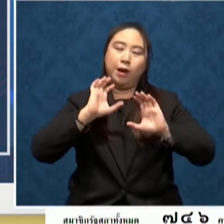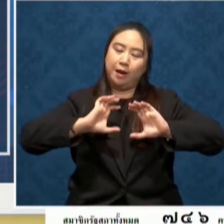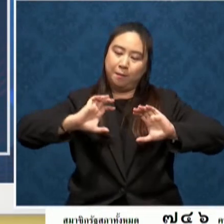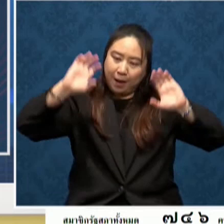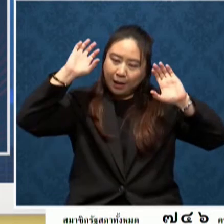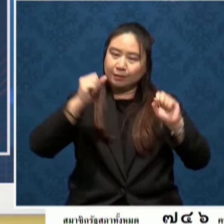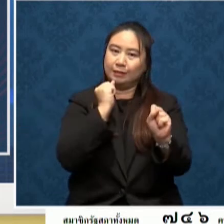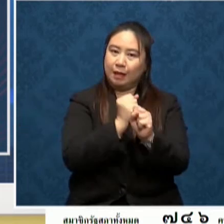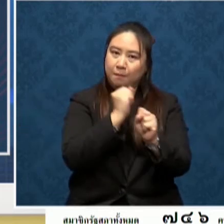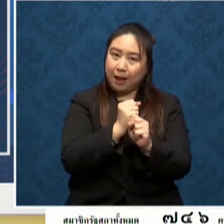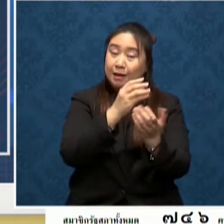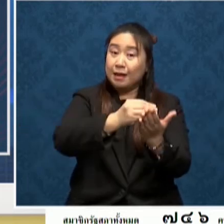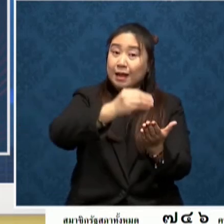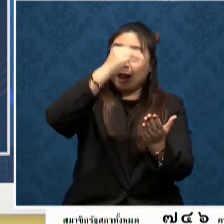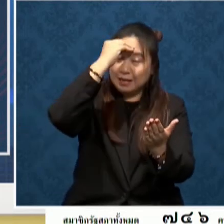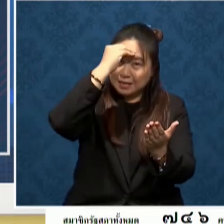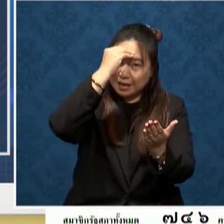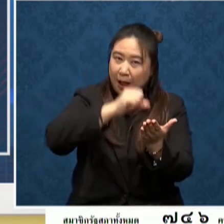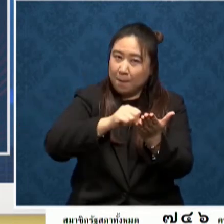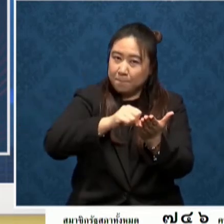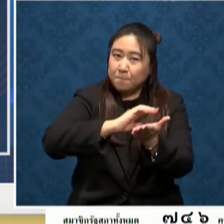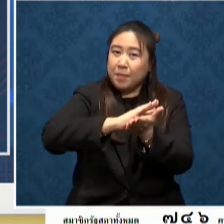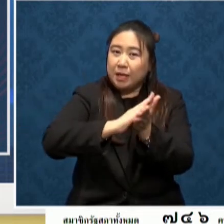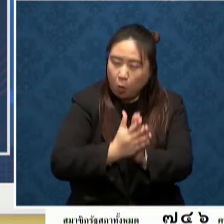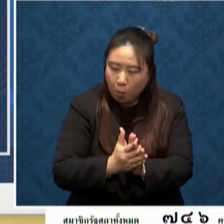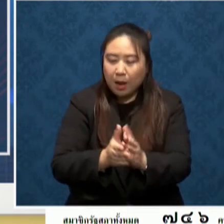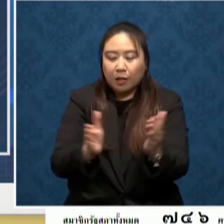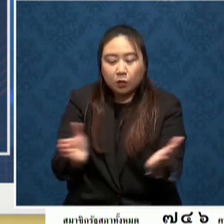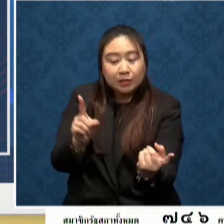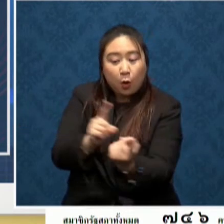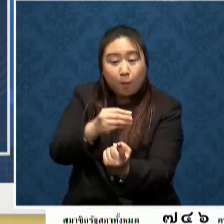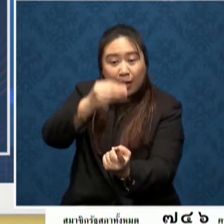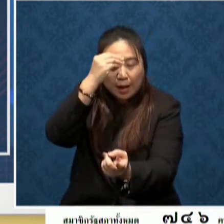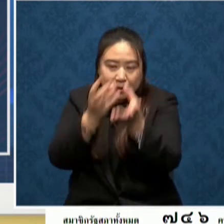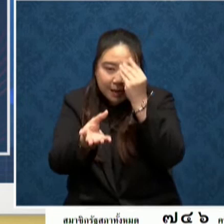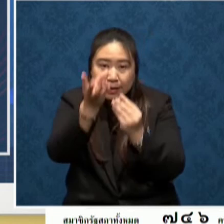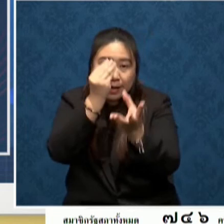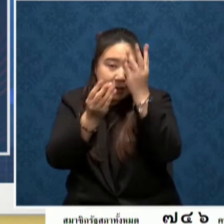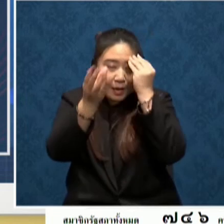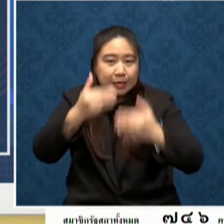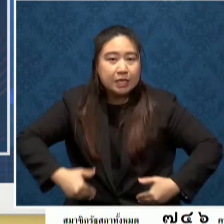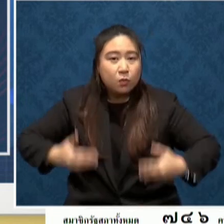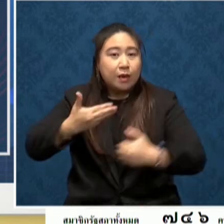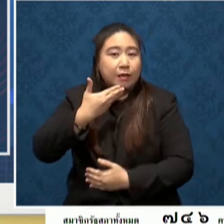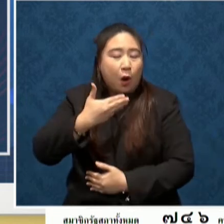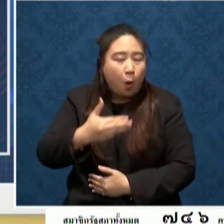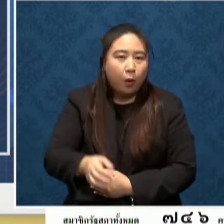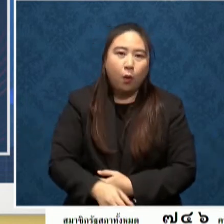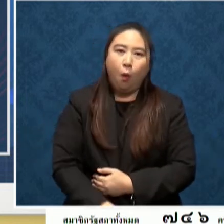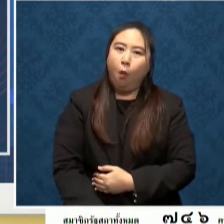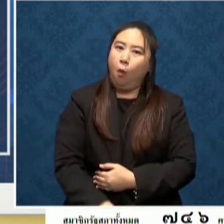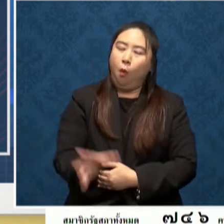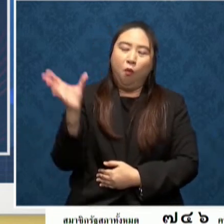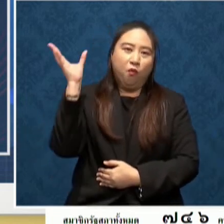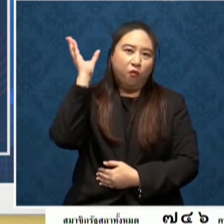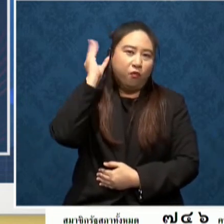เนินนัโบายปัติรปกศึษา และสรางสัคมเห็การเดนรตลดชีวิตโอ้ฮฟังแล้วเป็นคำทะ